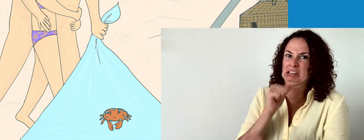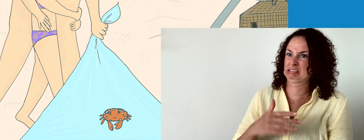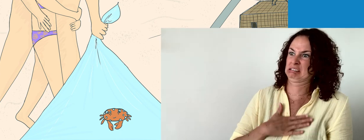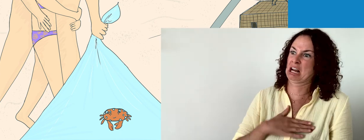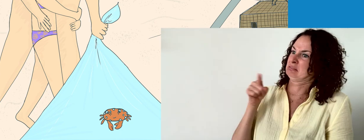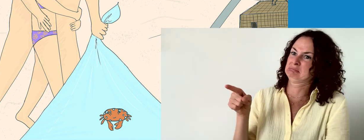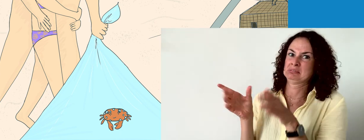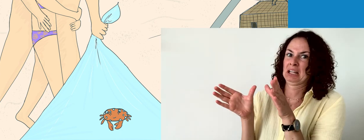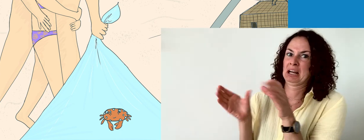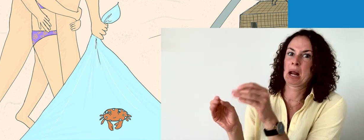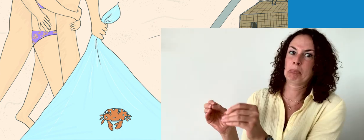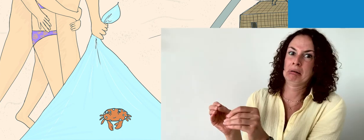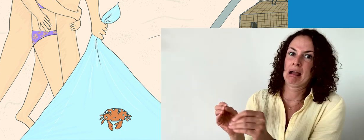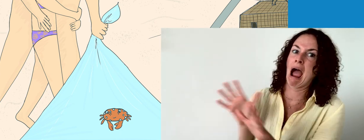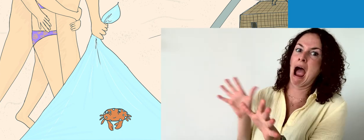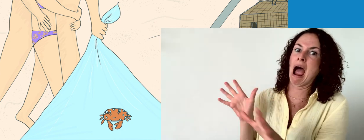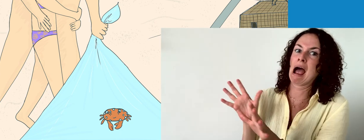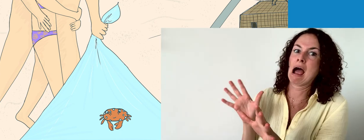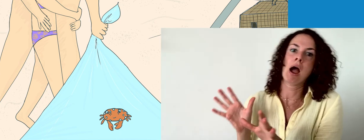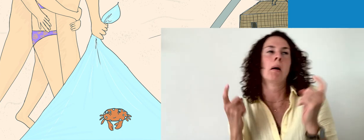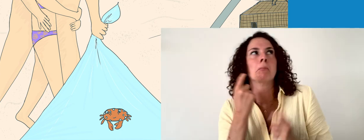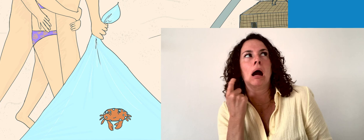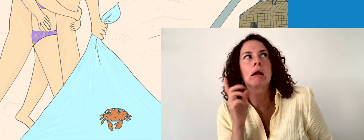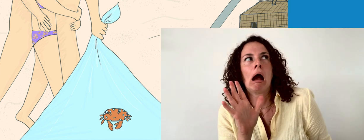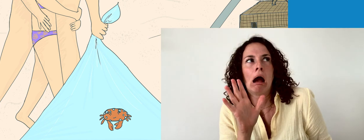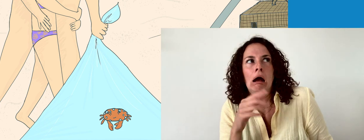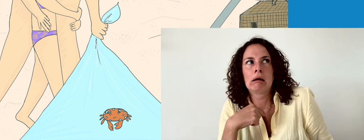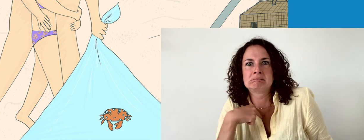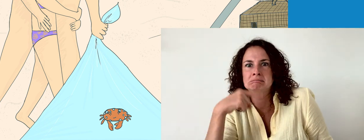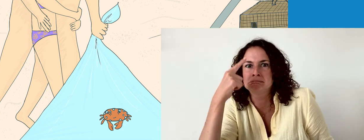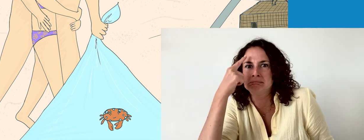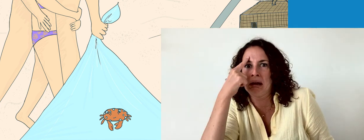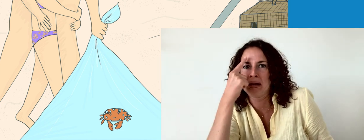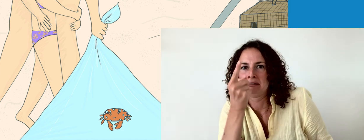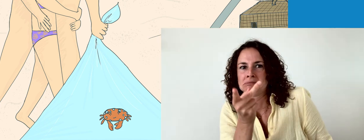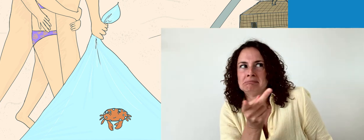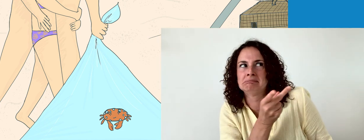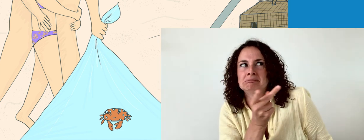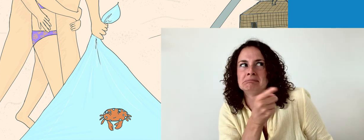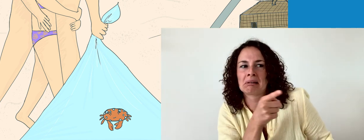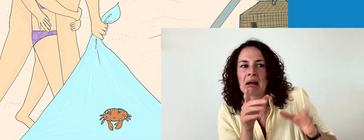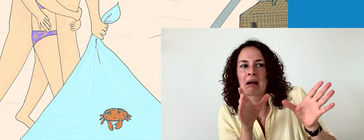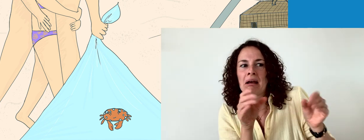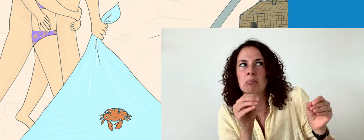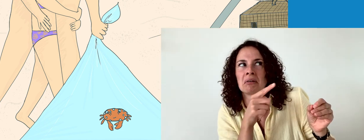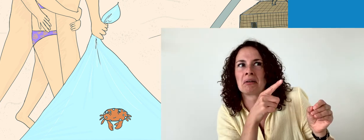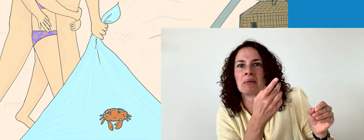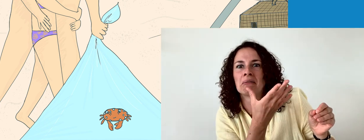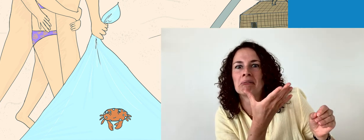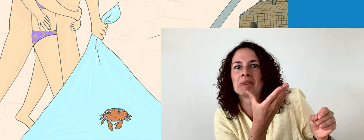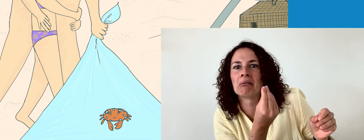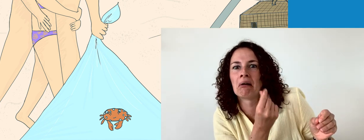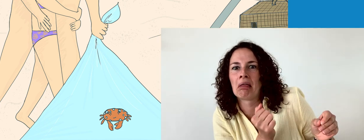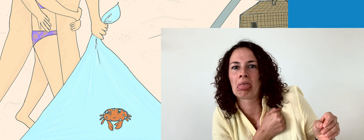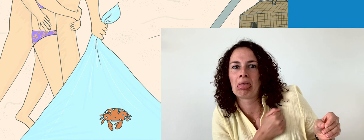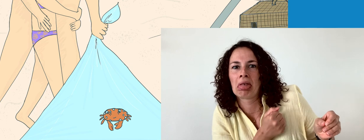tieren van je welste Ode en mama zijn duidelijk niet zo gek Op Mare's krabje Ik